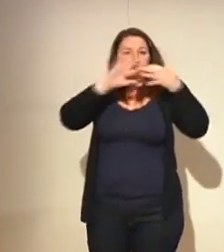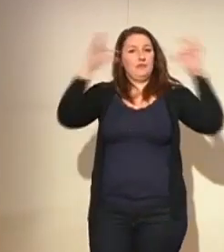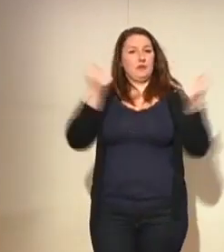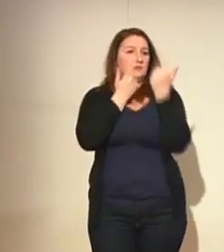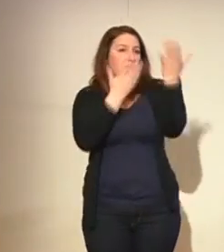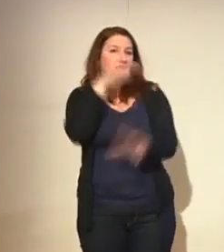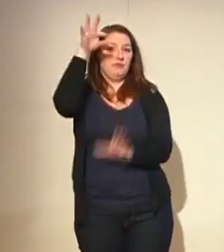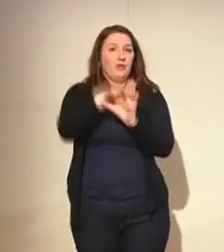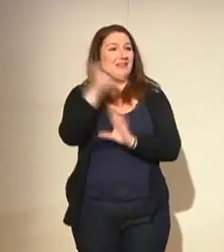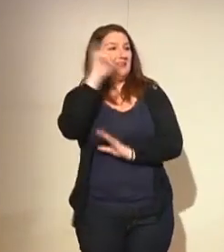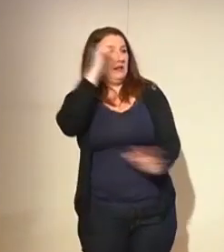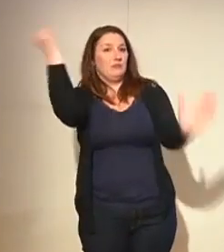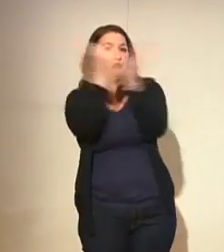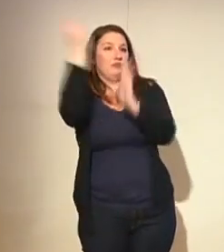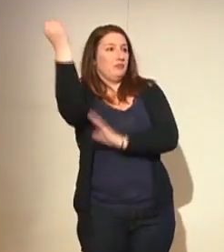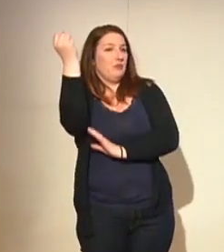pour cette